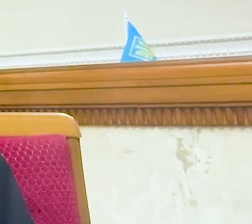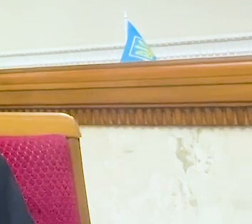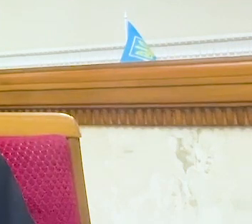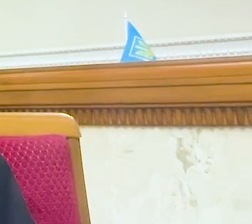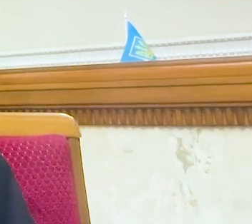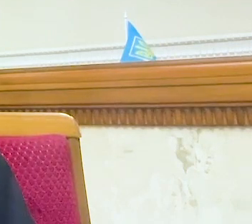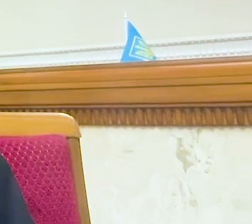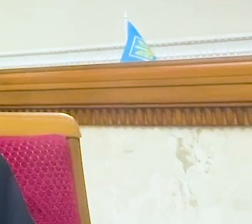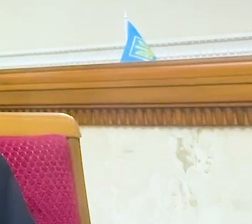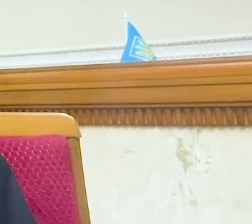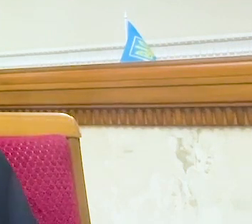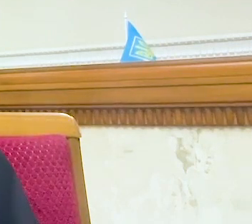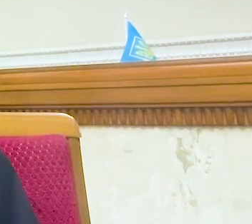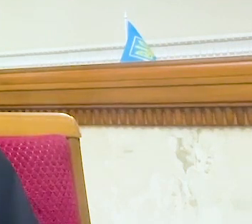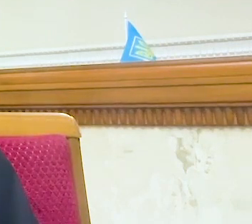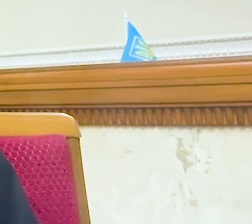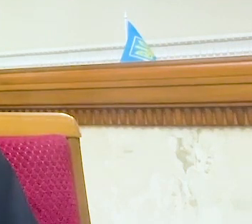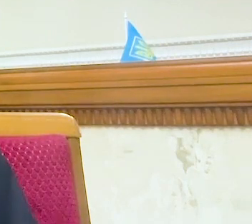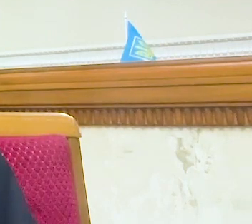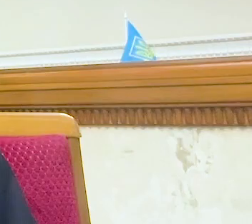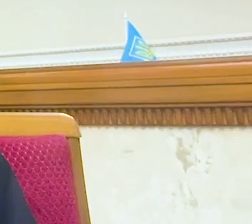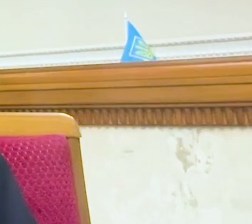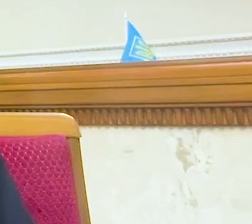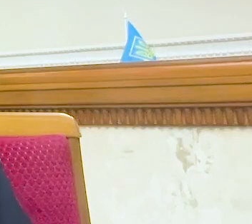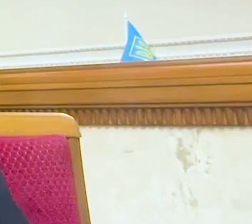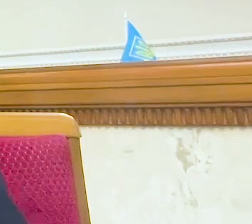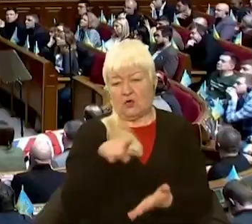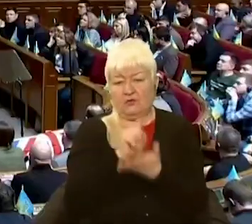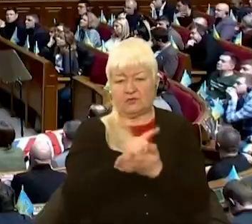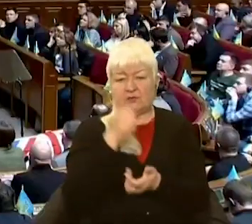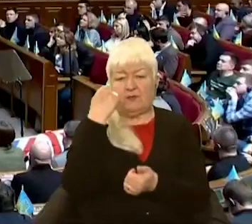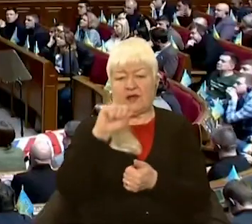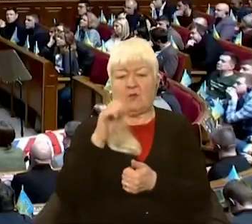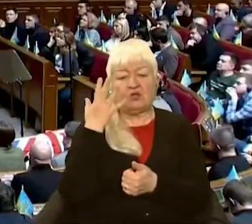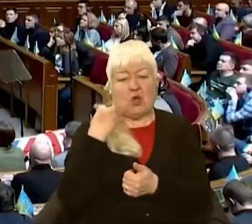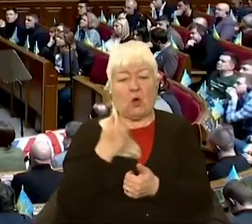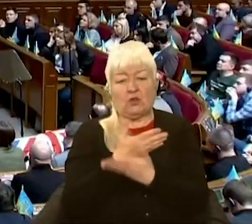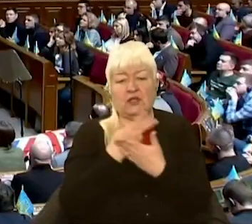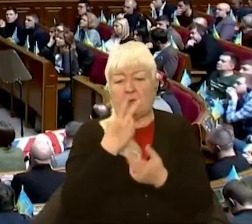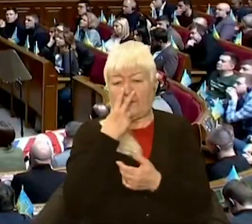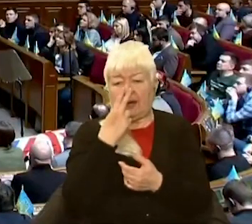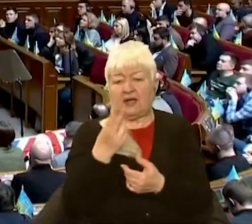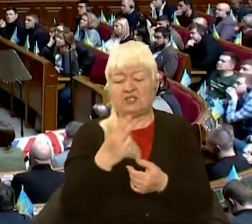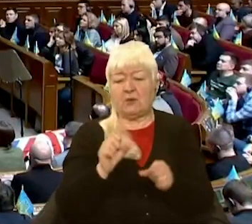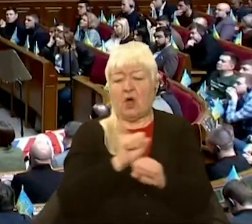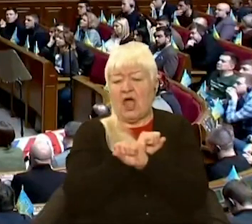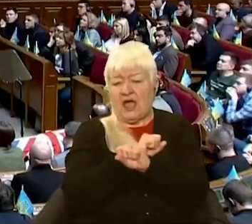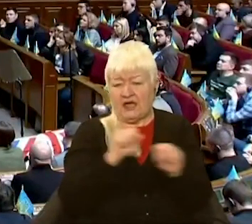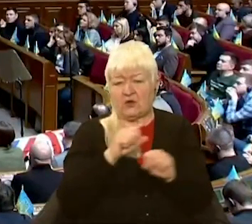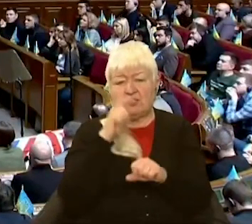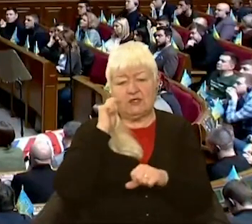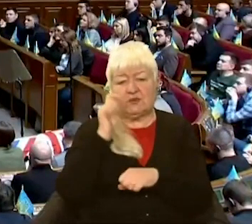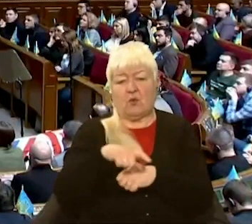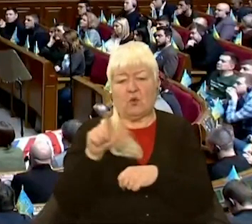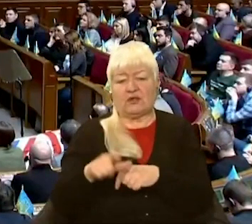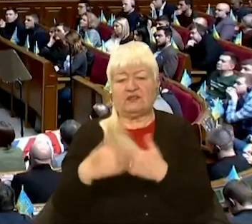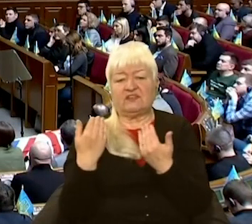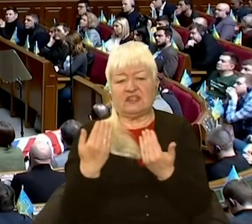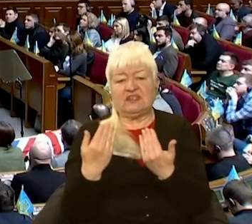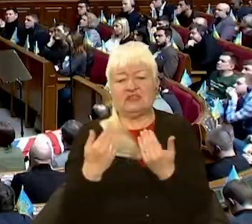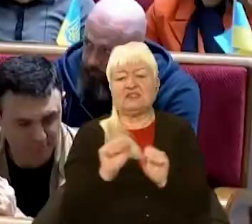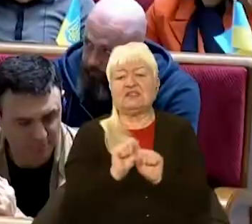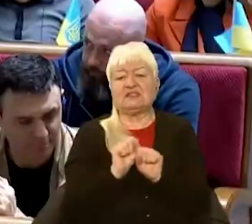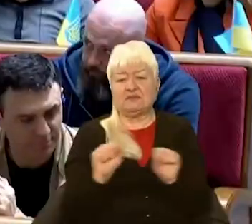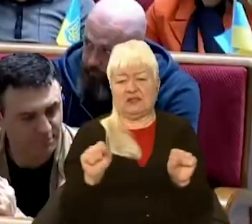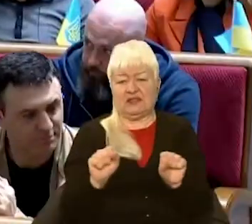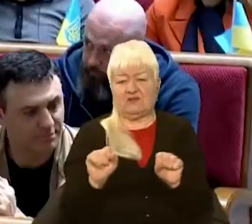з руським міром і з путінським тоталітарним режимом. Коли ми бачимо героїзм українців, коли ми бачимо їхню